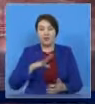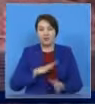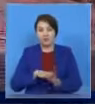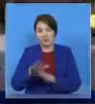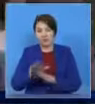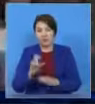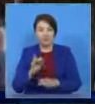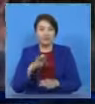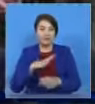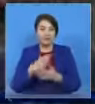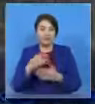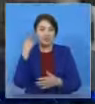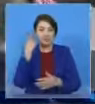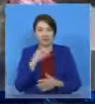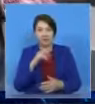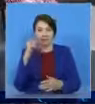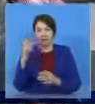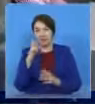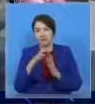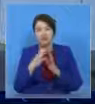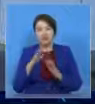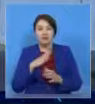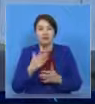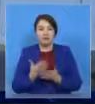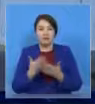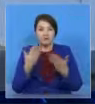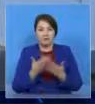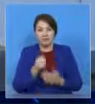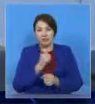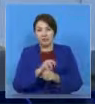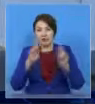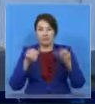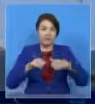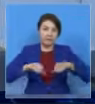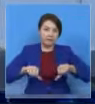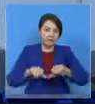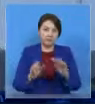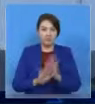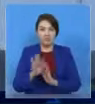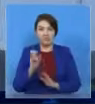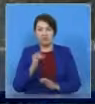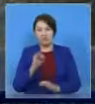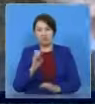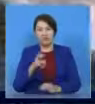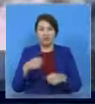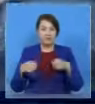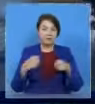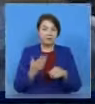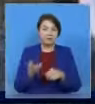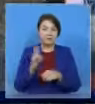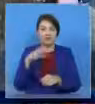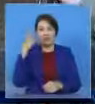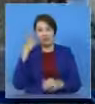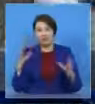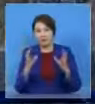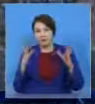пополнении стабфонда уделяется качеству сельскохозяйственной продукции. Представители специальной комиссии по формированию стабилизационного фонда посетили